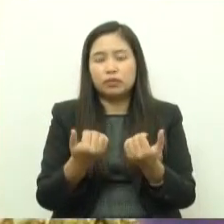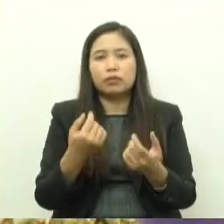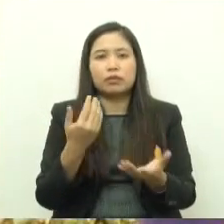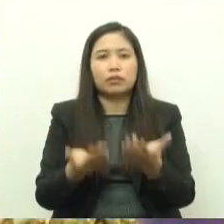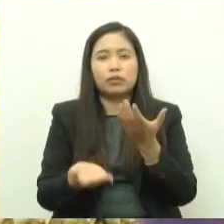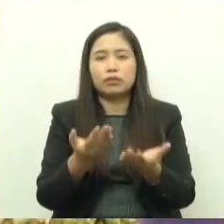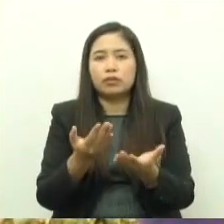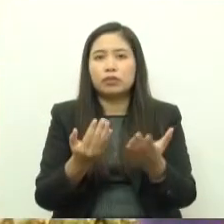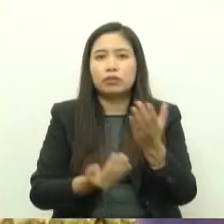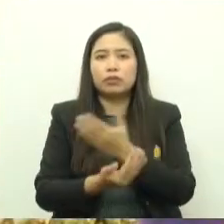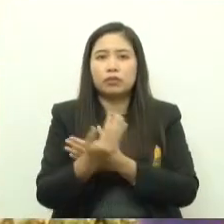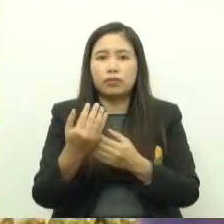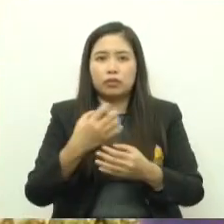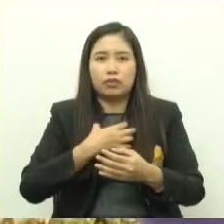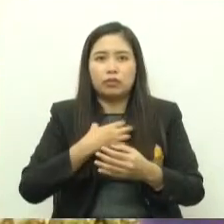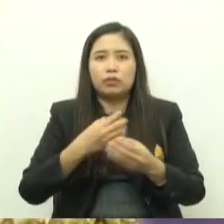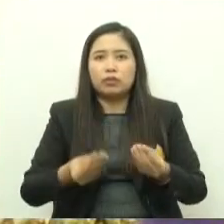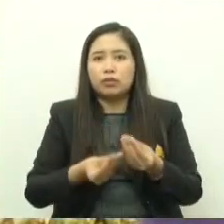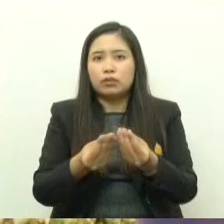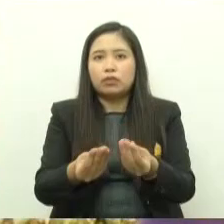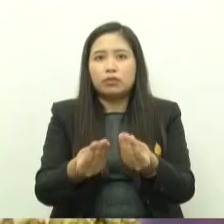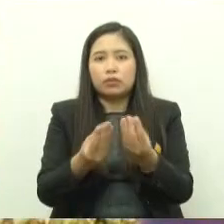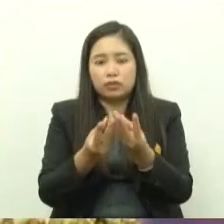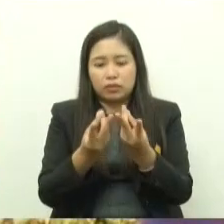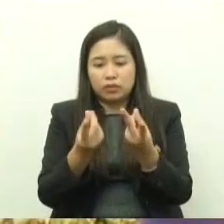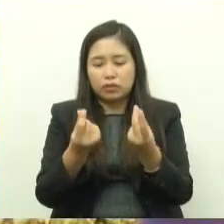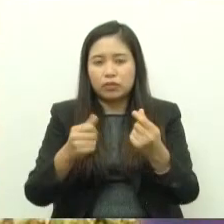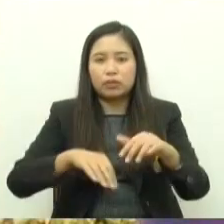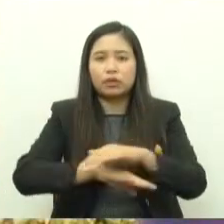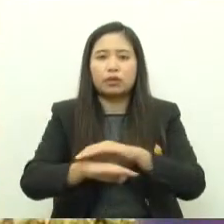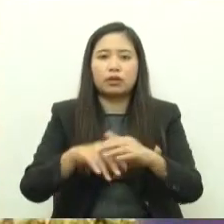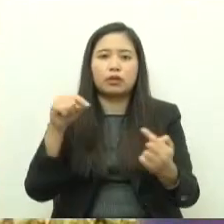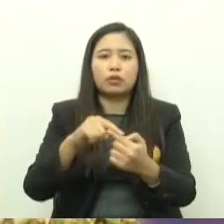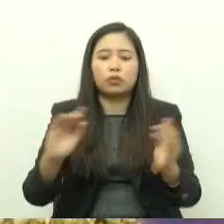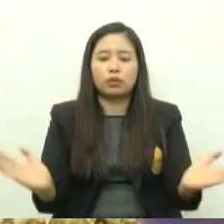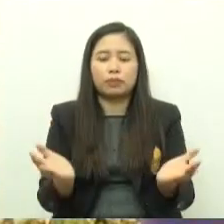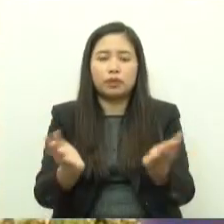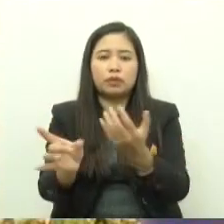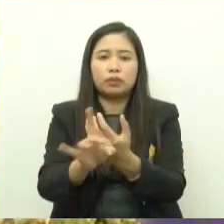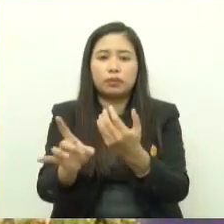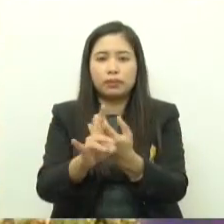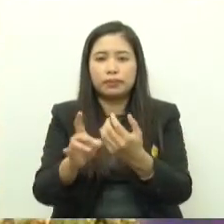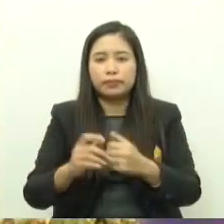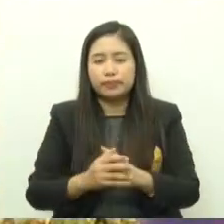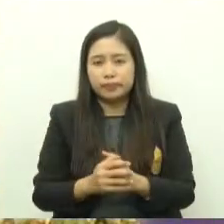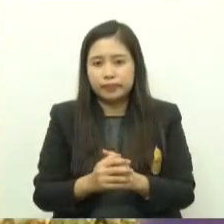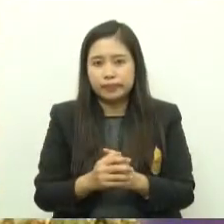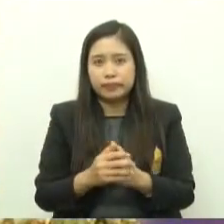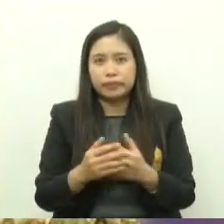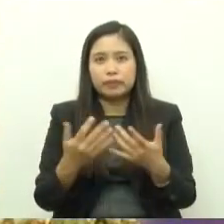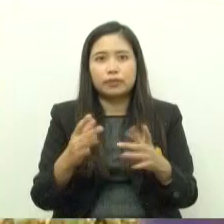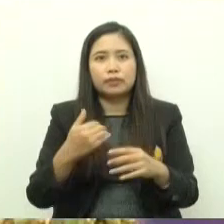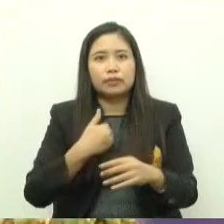กันแต่เราต้องการให้ใช้พื้นที่เป็นฐานในการขับเคลื่อนคุณภาพและในขณะเดียวกันเราอยากเห็น